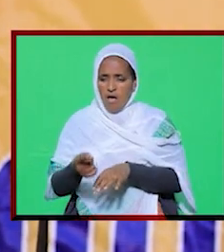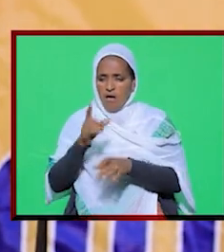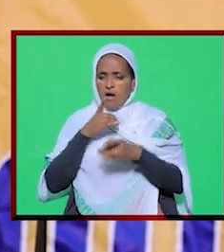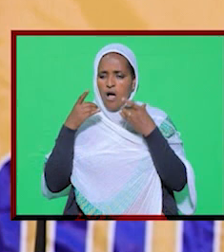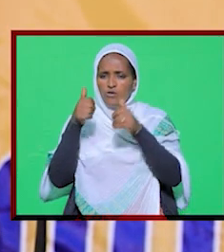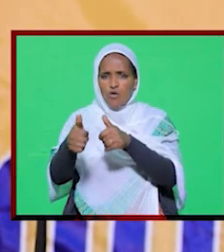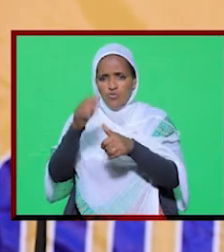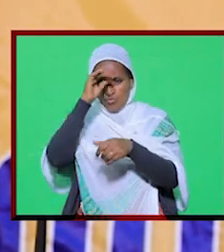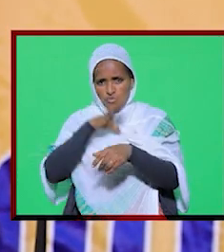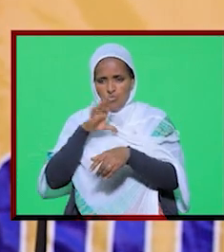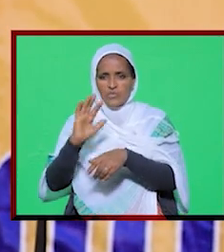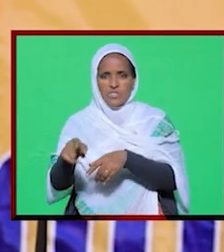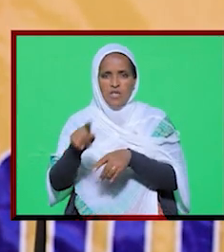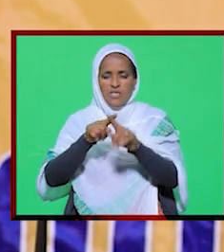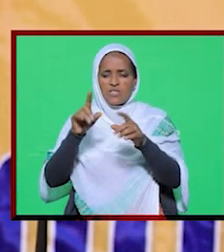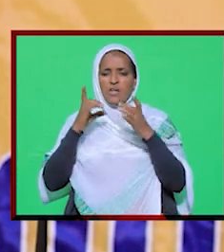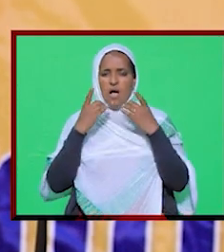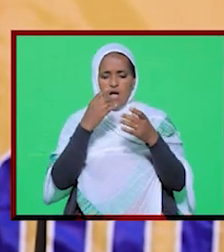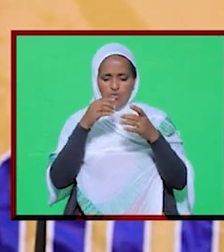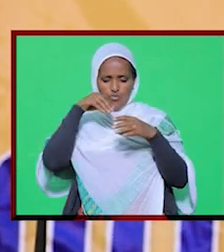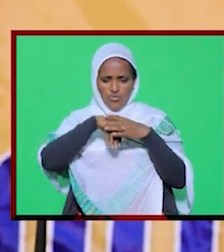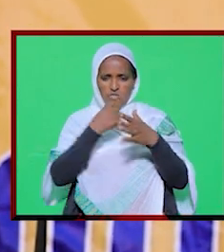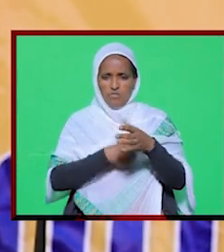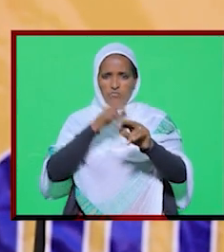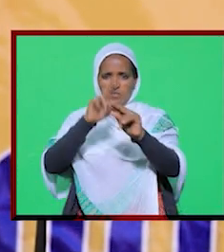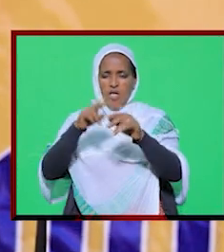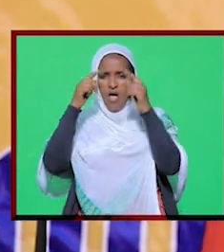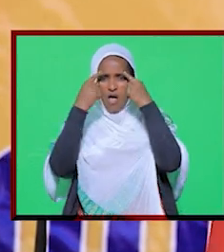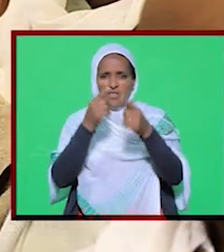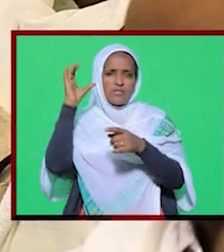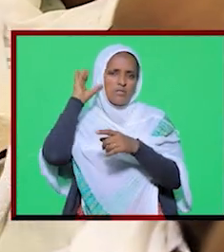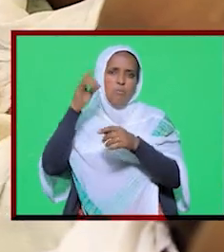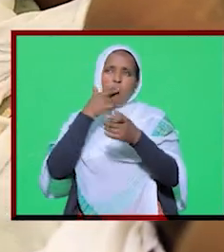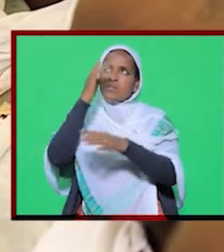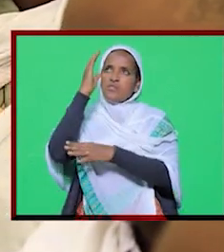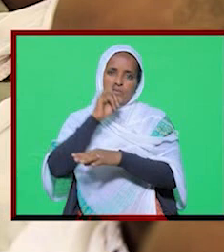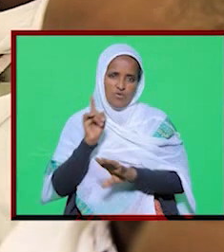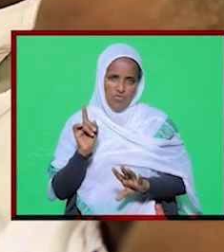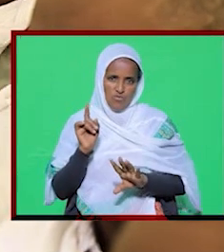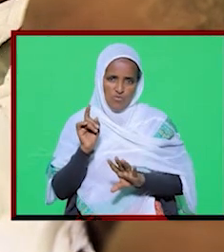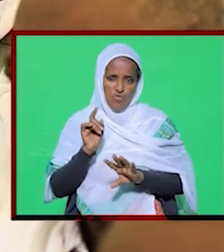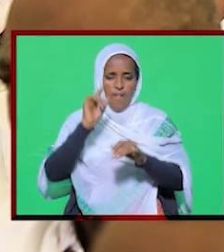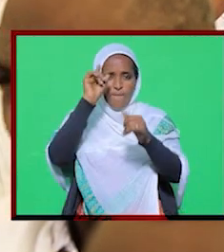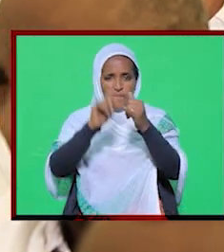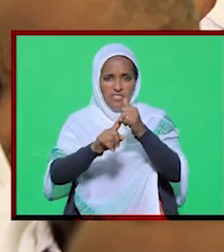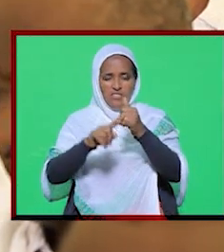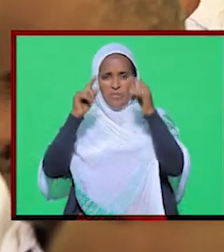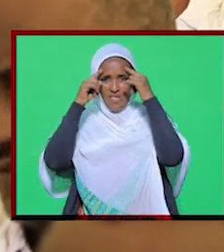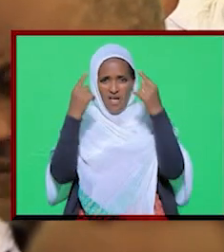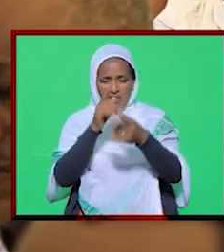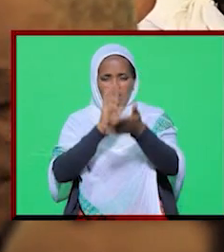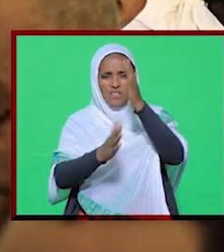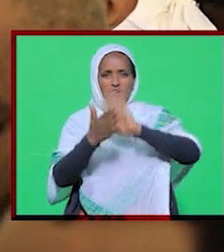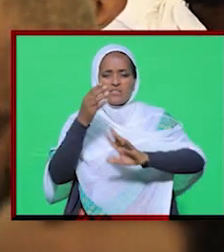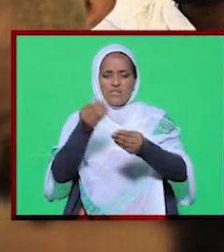ለካህኑ የተናገርን ነው። ግን በካህኑ አድሮ ኃጢአታችንን የሚሰማን ማን ነው? እግዚአብሔር ነው። መጨረሻም የኃጢአት